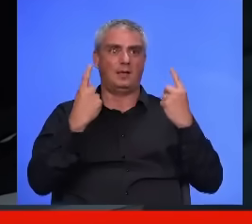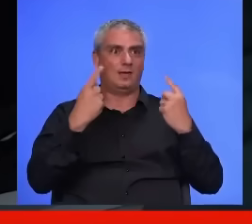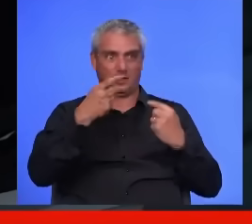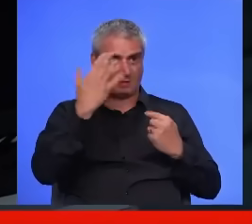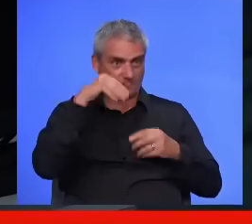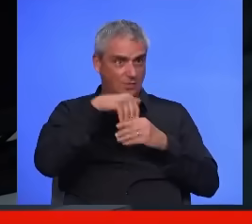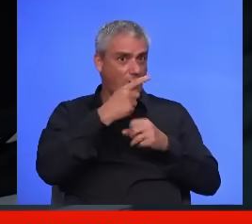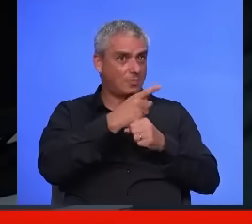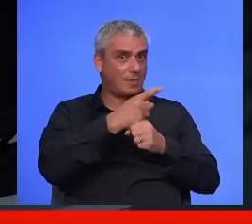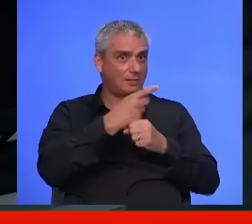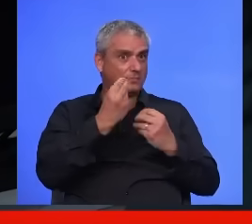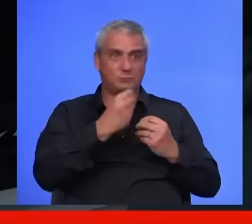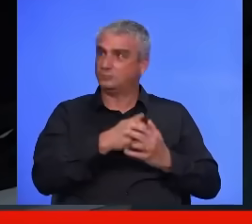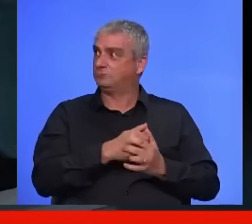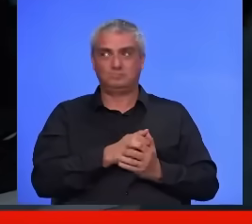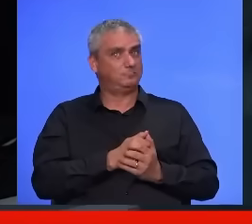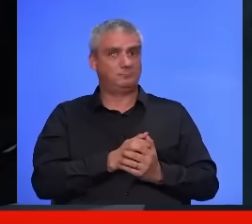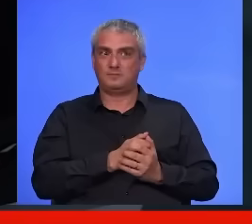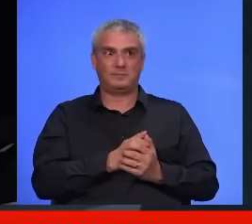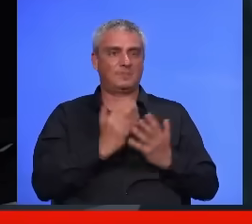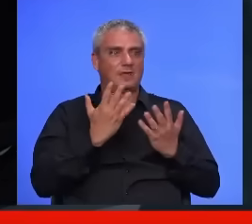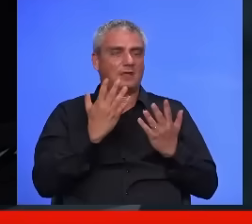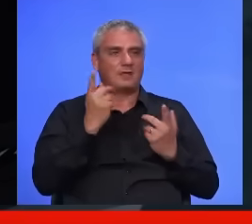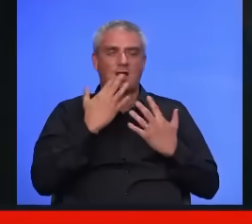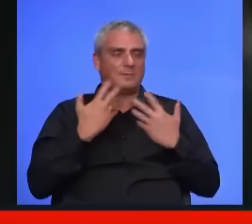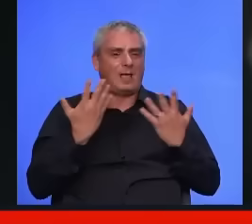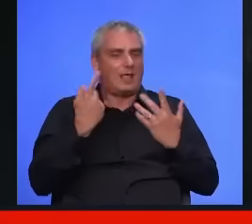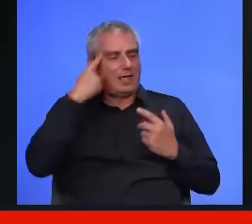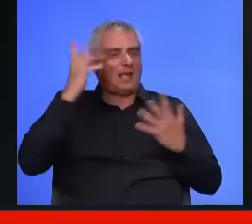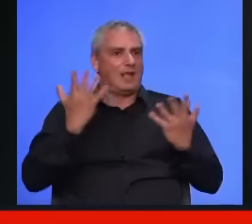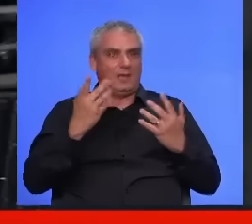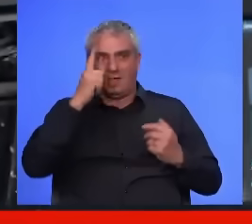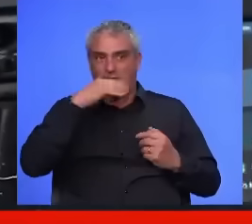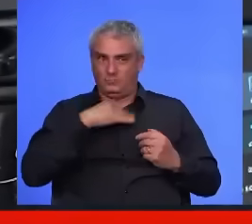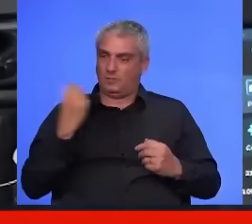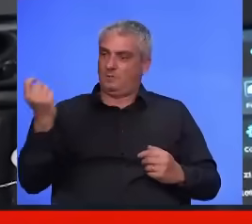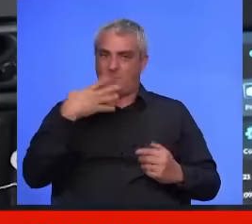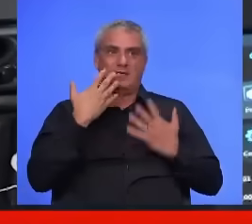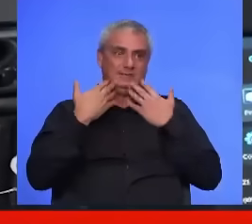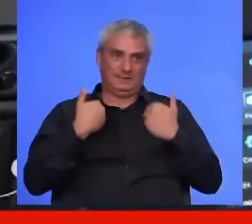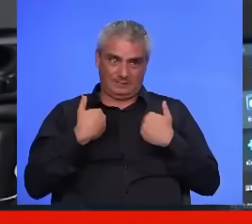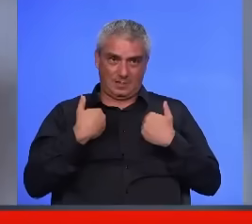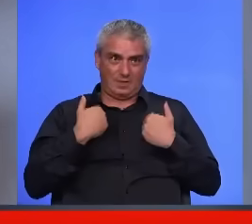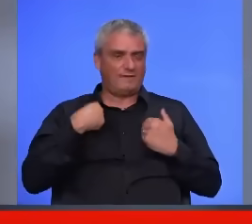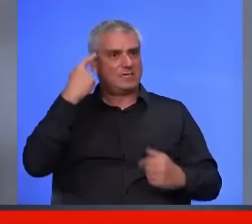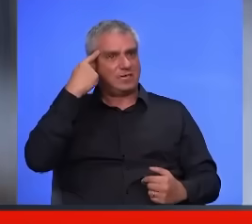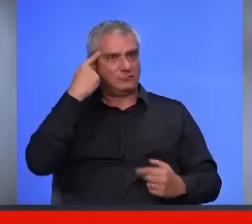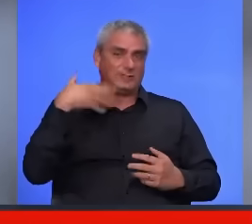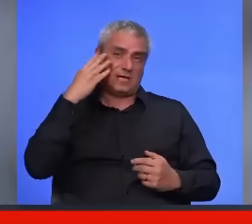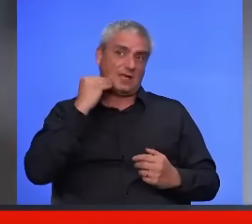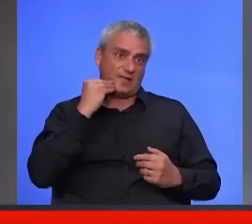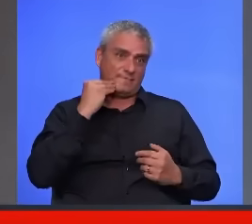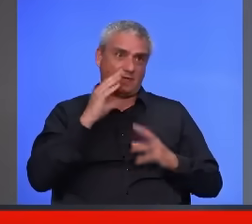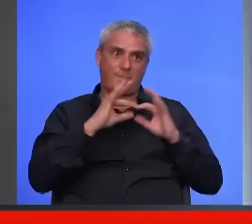היית בתוך טנק משהו אוקיי אז אתה חייב להסביר לי איך זה נולד אבא שלי בא אליי סיפר לי על זה אז חשבתי שזה יהיה כיף